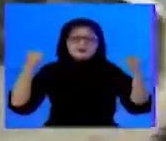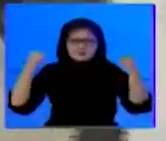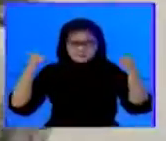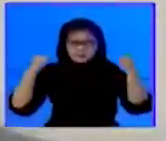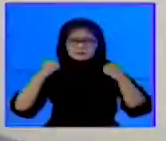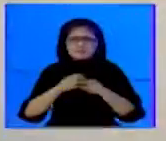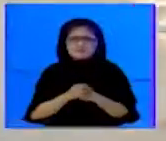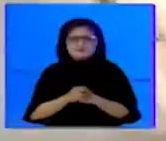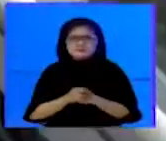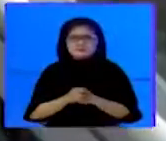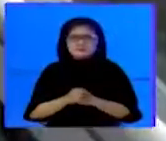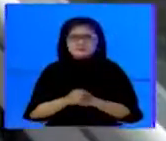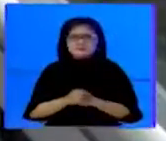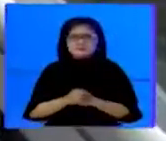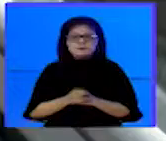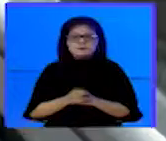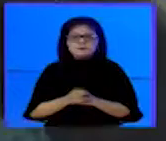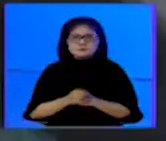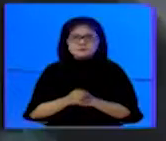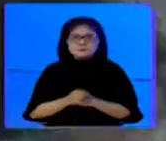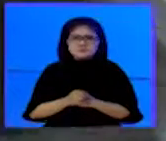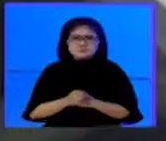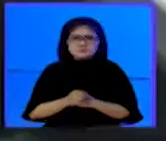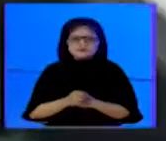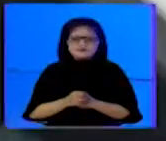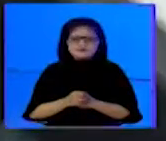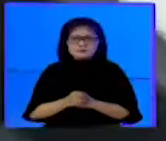Kan udah kelihatan petugas.